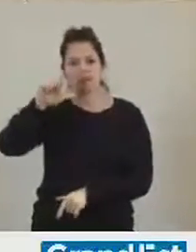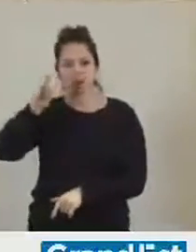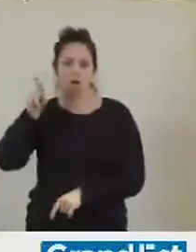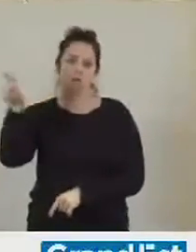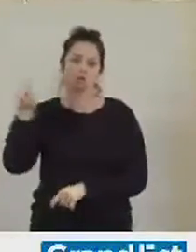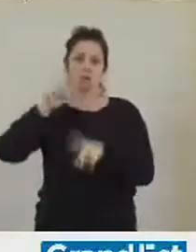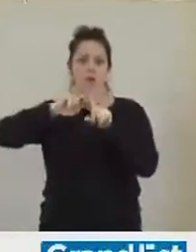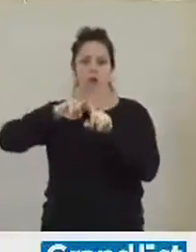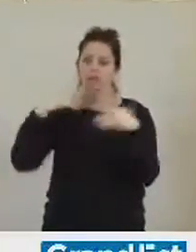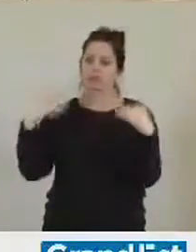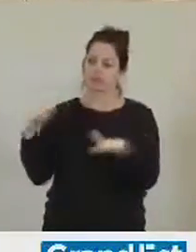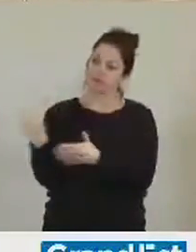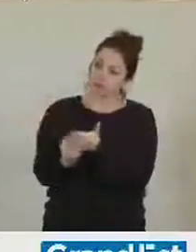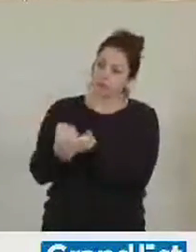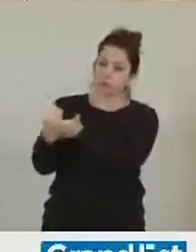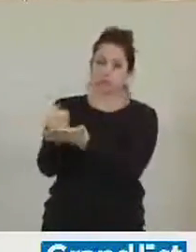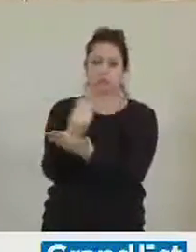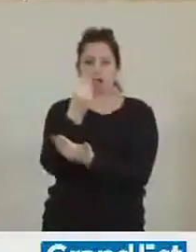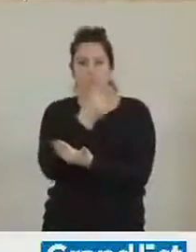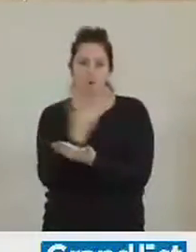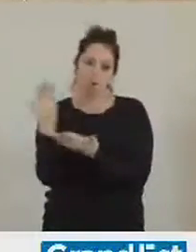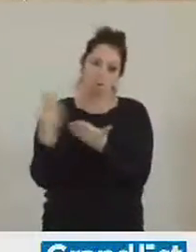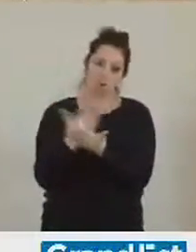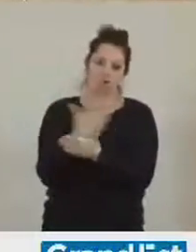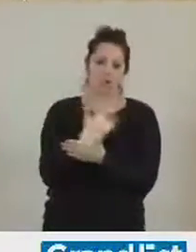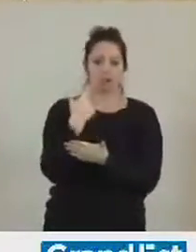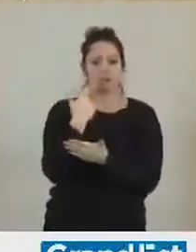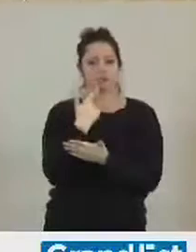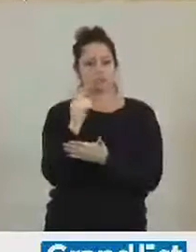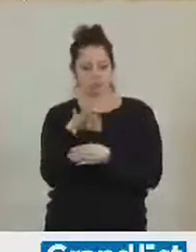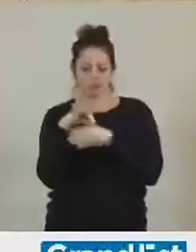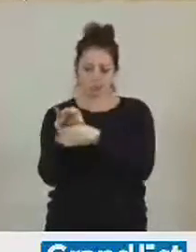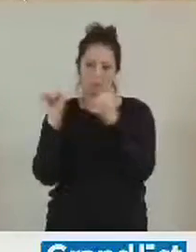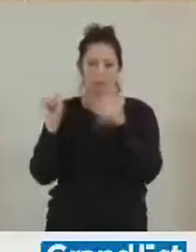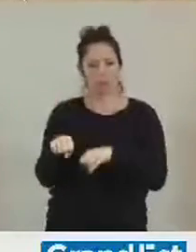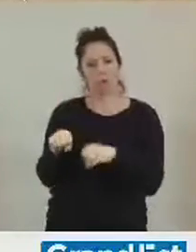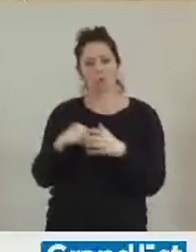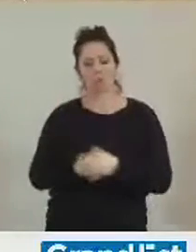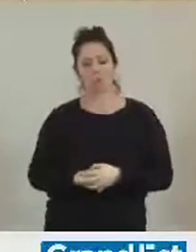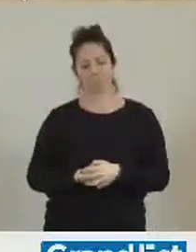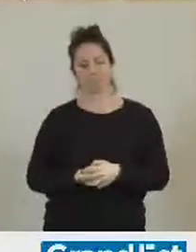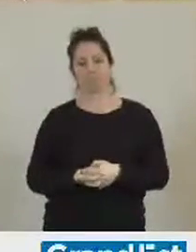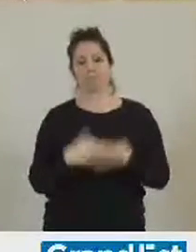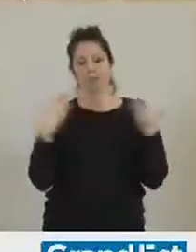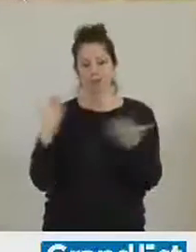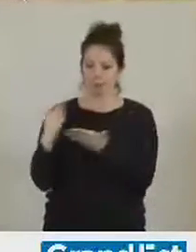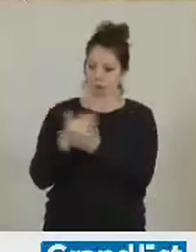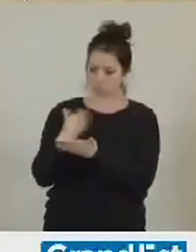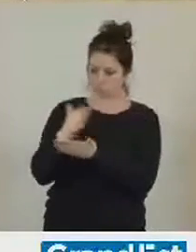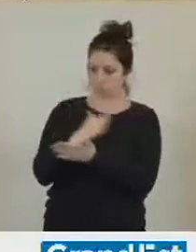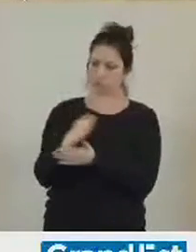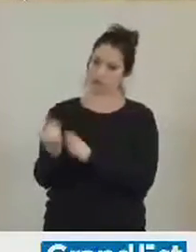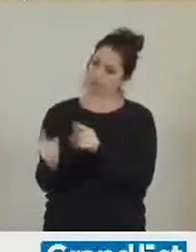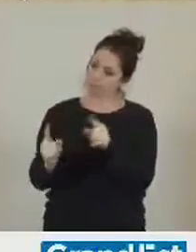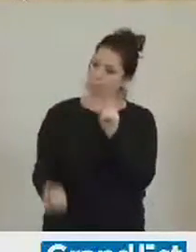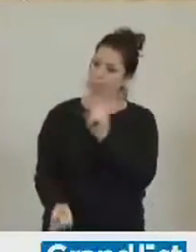jeunes, en leur permettant de plus être accompagnés par des acteurs de la création. Ainsi, non seulement les projets attendus seront innovants et